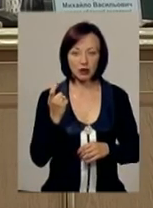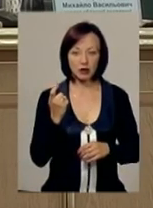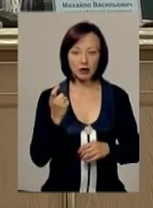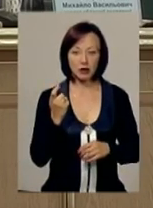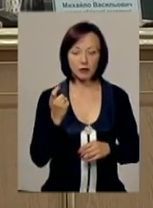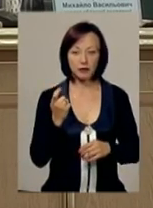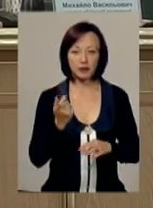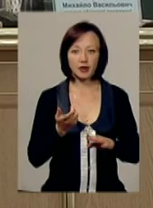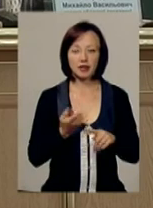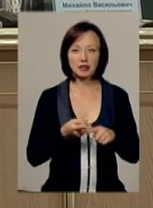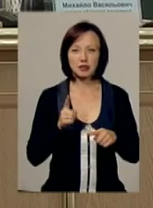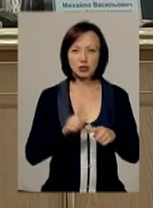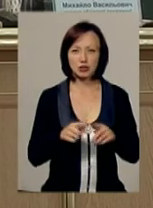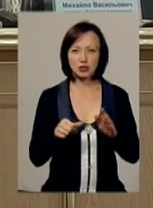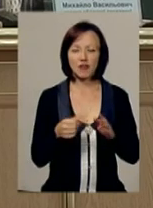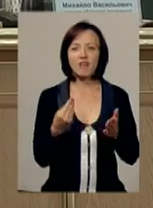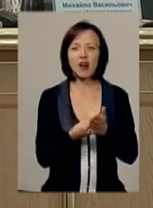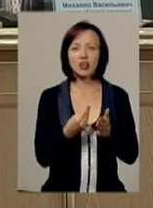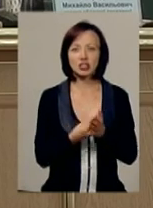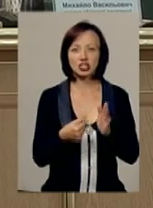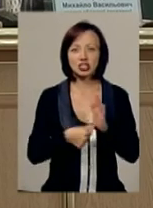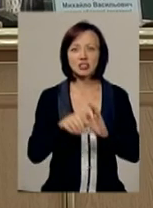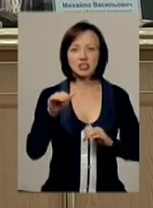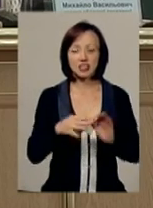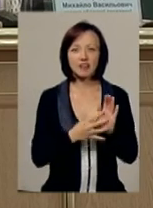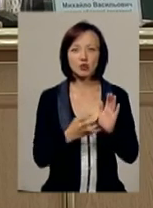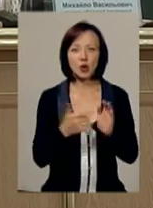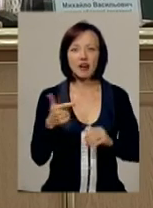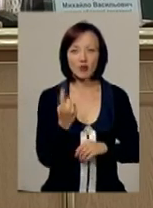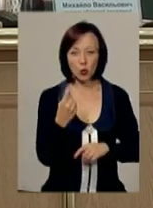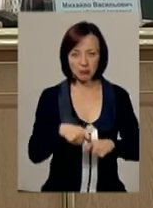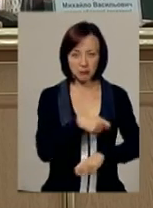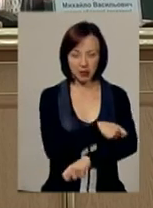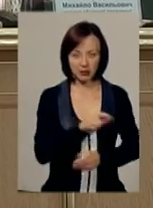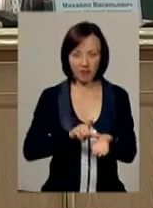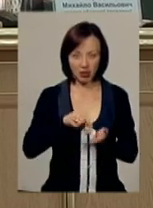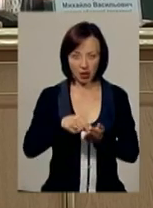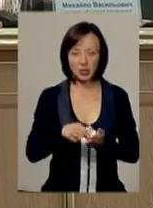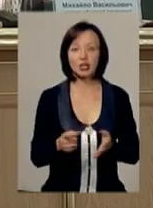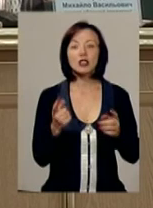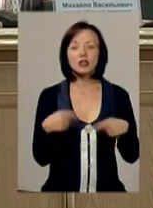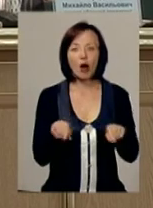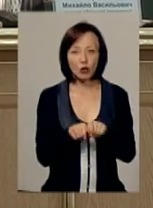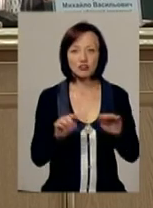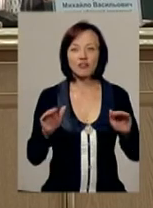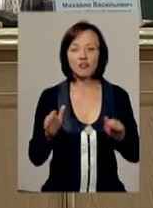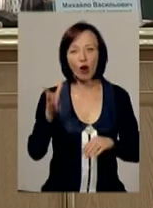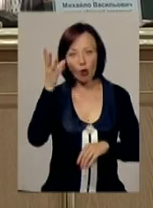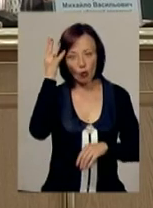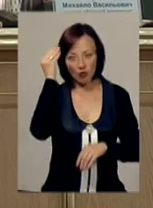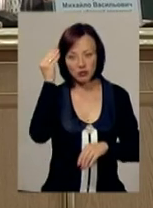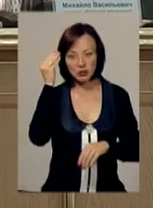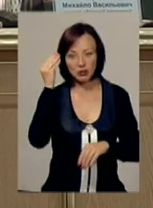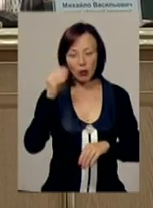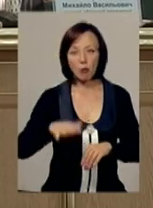Хмельницькій області, яка складає 6933 гривні за метр квадратний. Також враховано межі площ квартир, згідно із державними